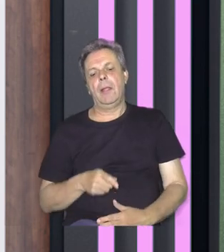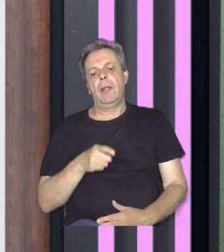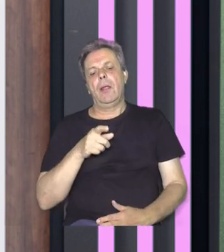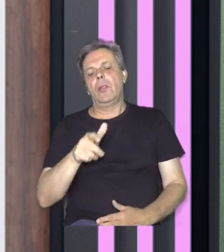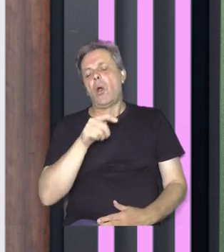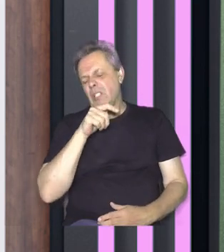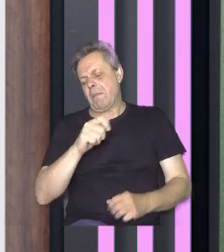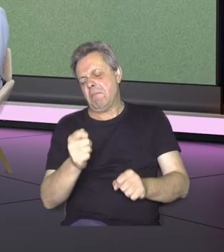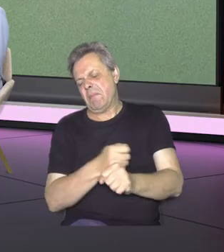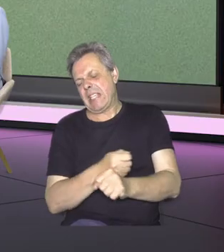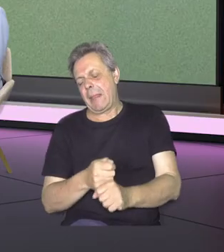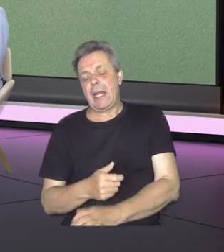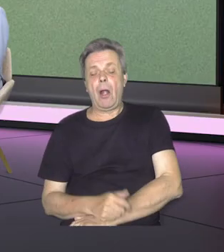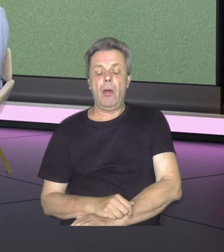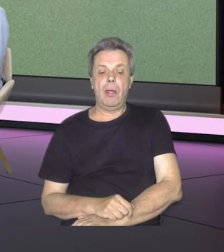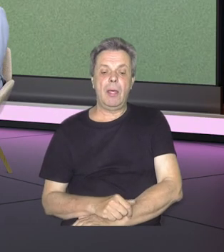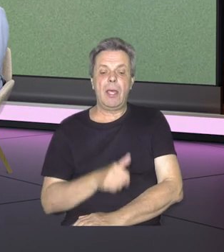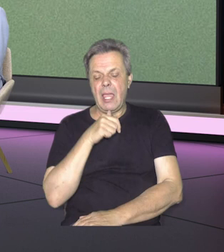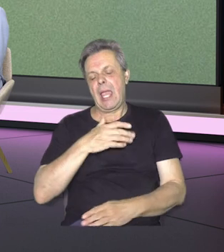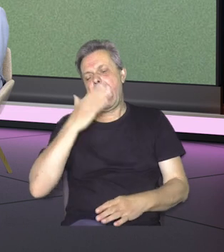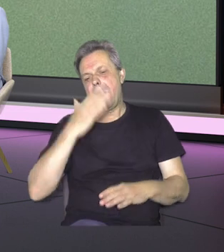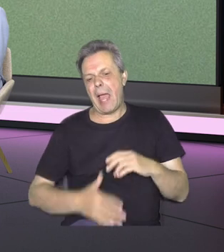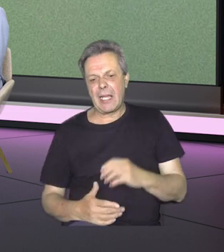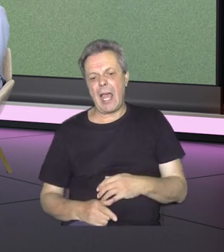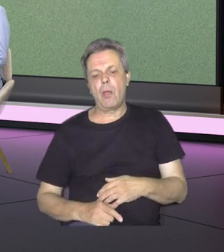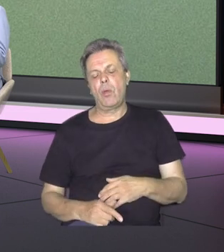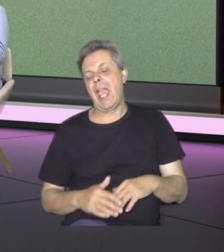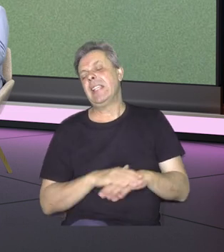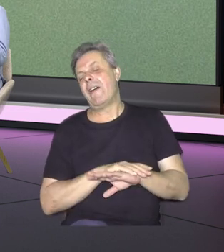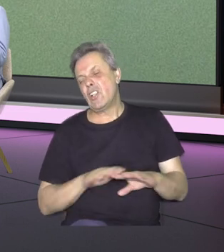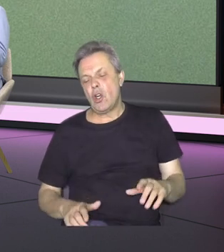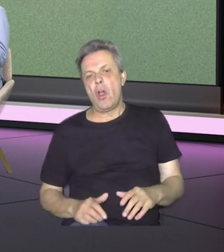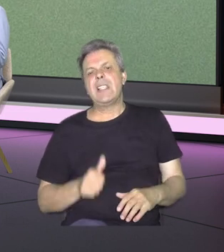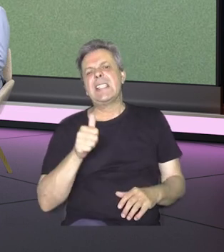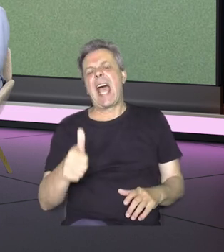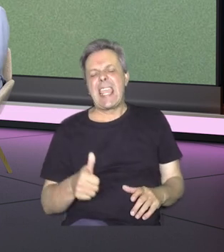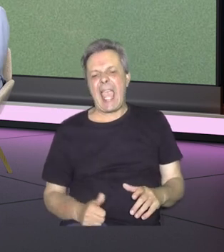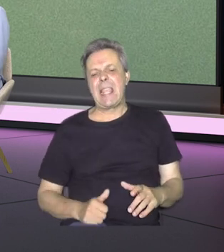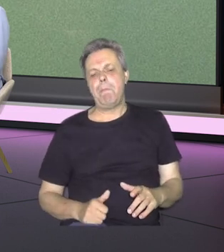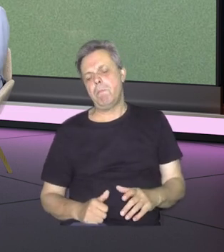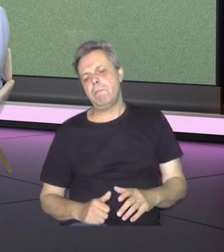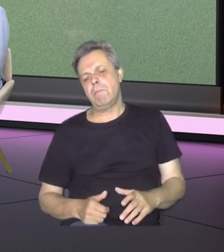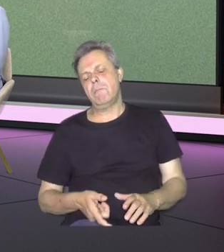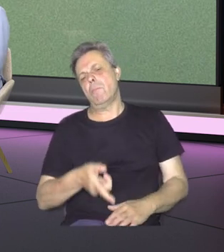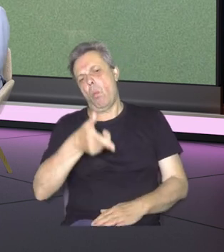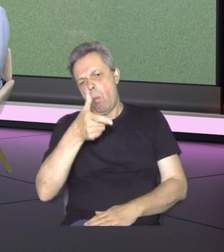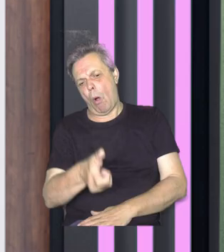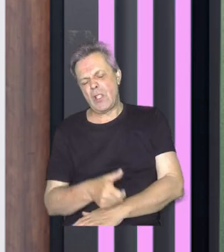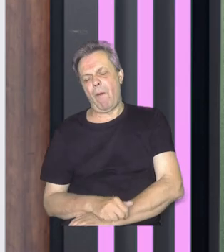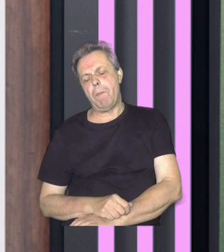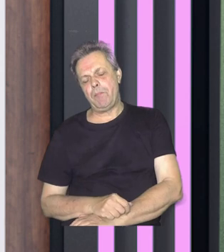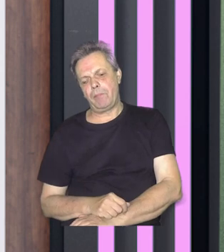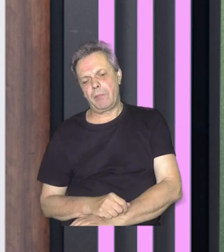jasno insceniralo i na kraju završilo je sa jednim brutalnim